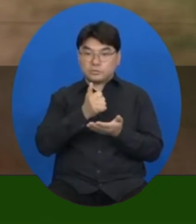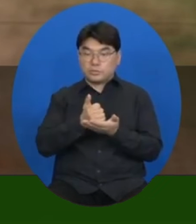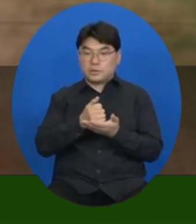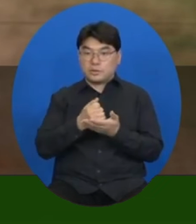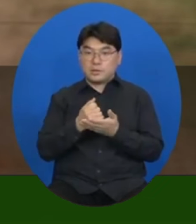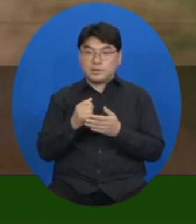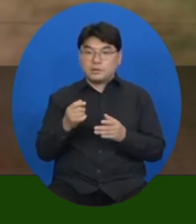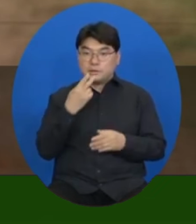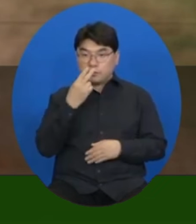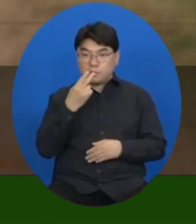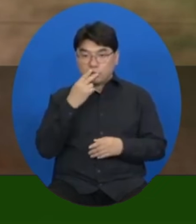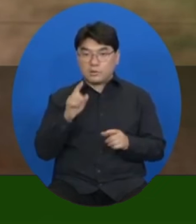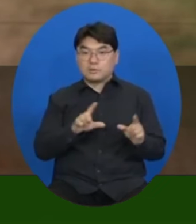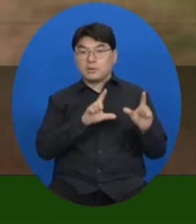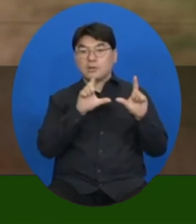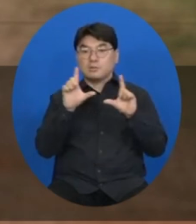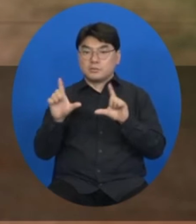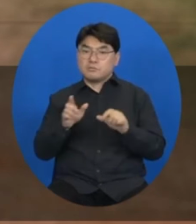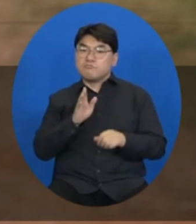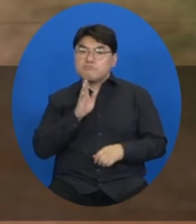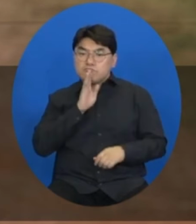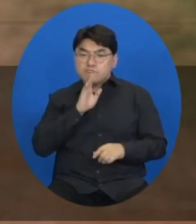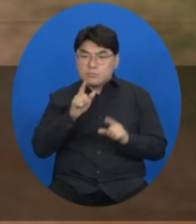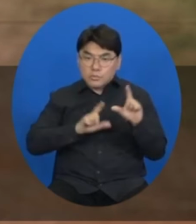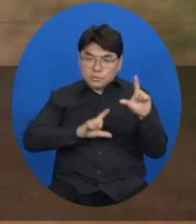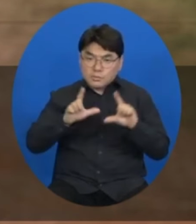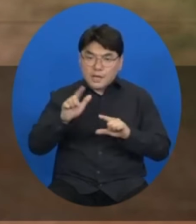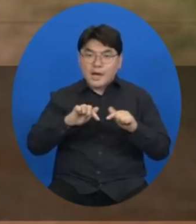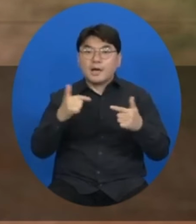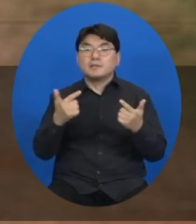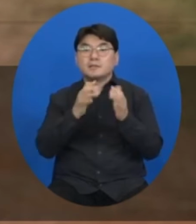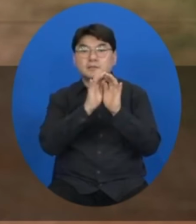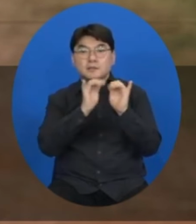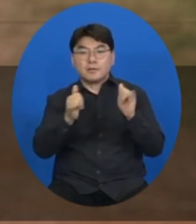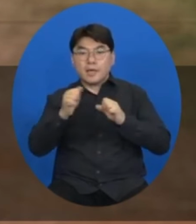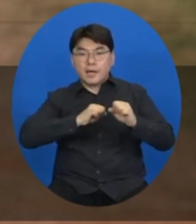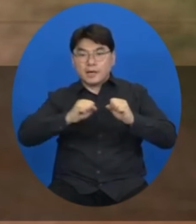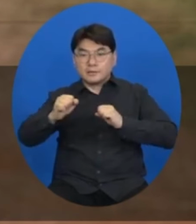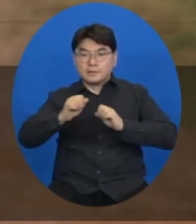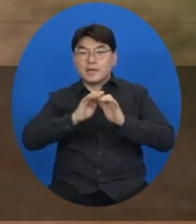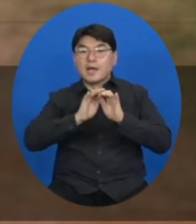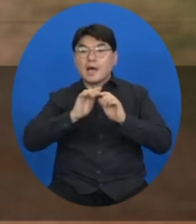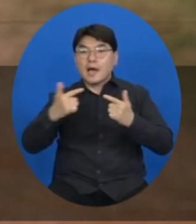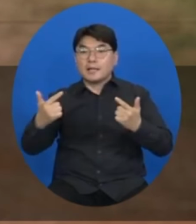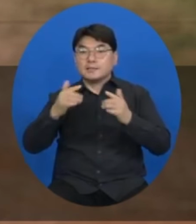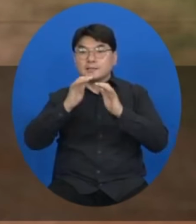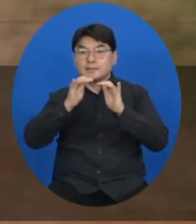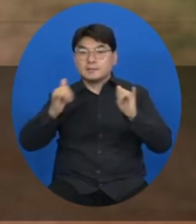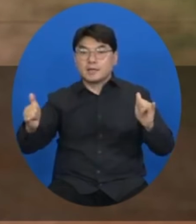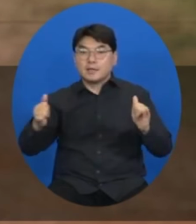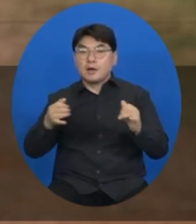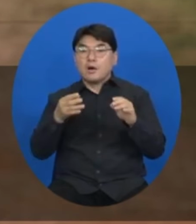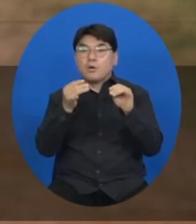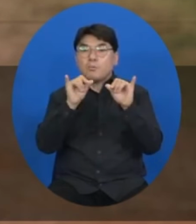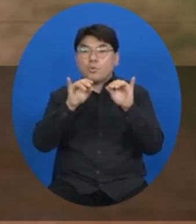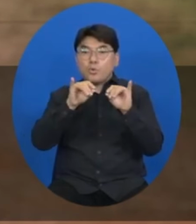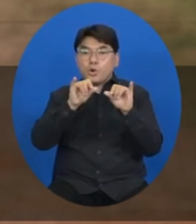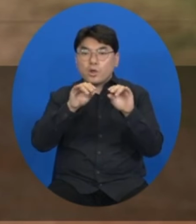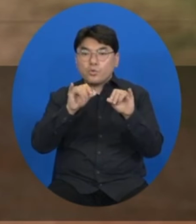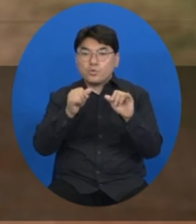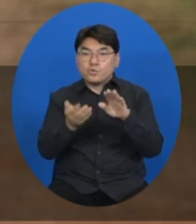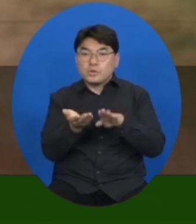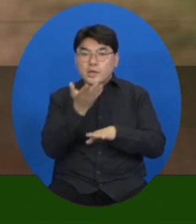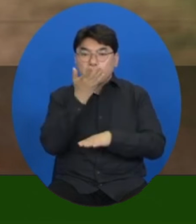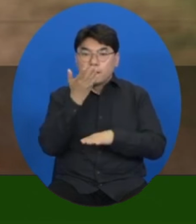성령의 실제가 되지 아는 사람들이 있어요 자 듣고도 행하지 아니하는 자는 그 집을 모래 위해 지은 어리석은 사람